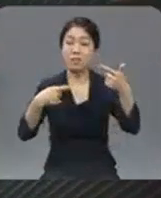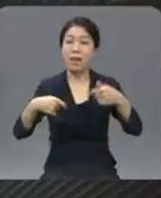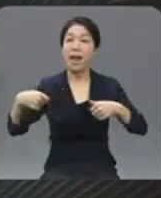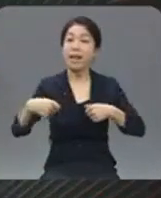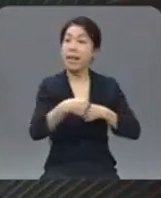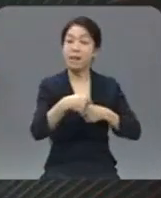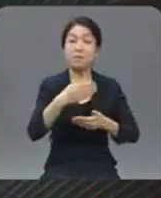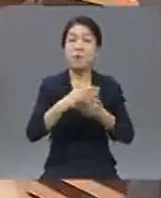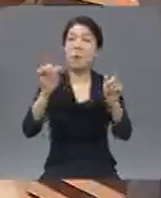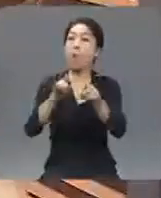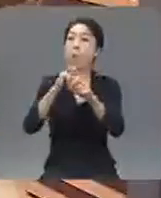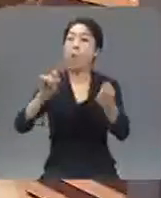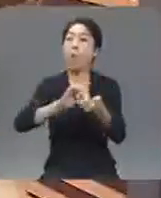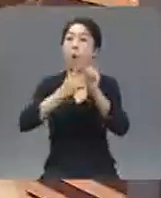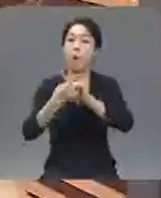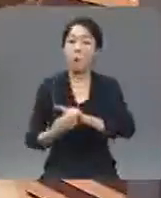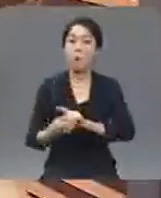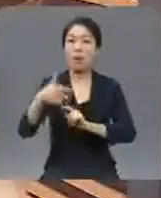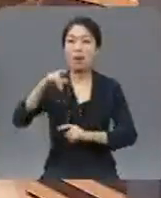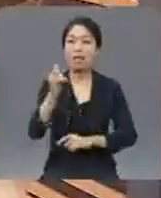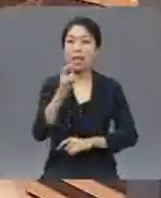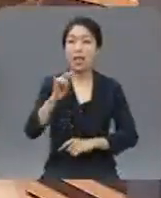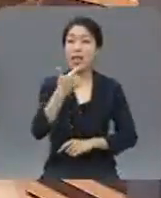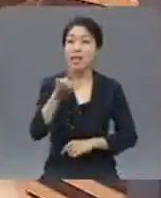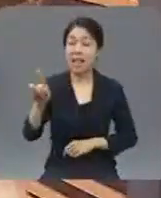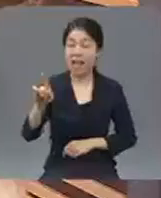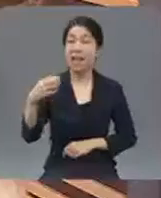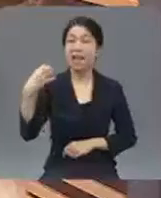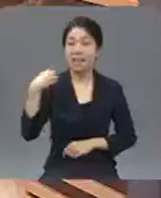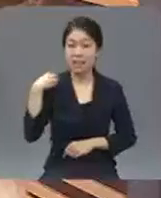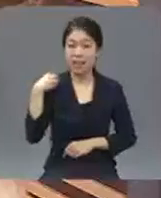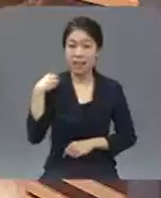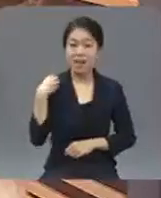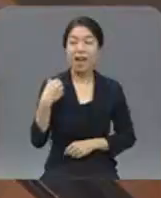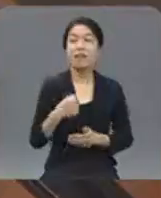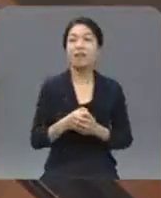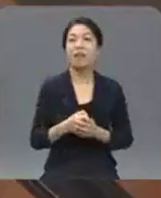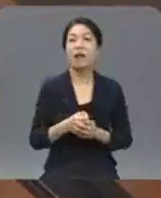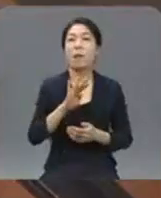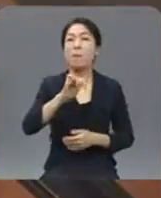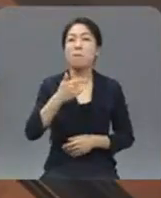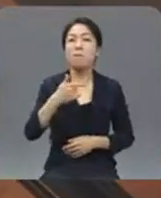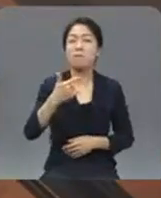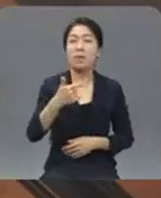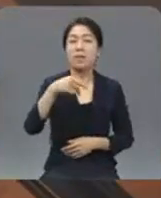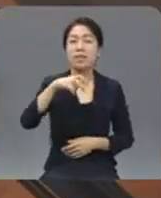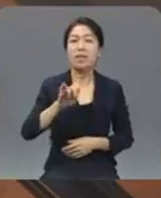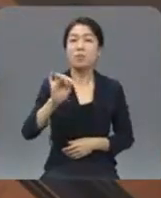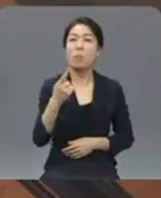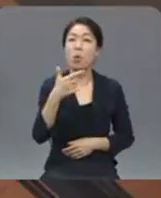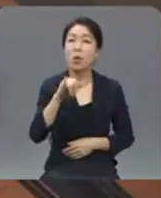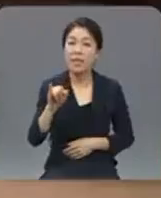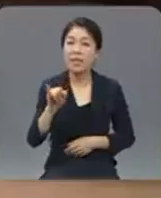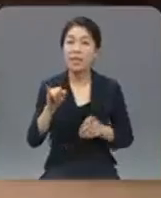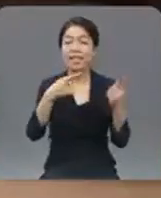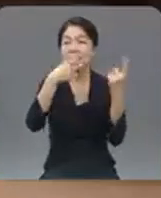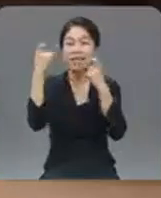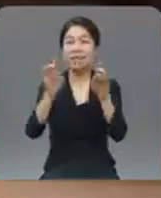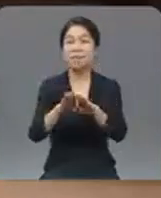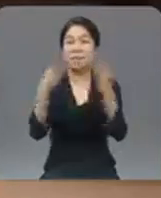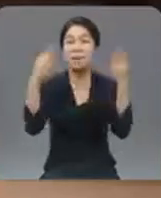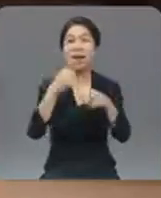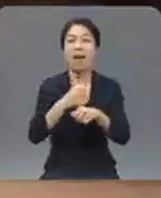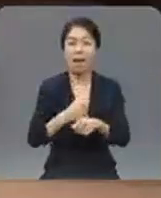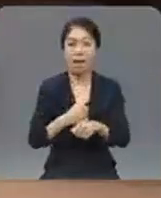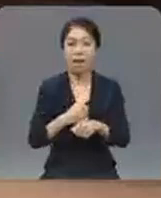첼리스트에서 지휘자로 변신한 장한나가 지휘하는 빈 심포니의 내한 공연이 개관 기념으로 개최됩니다 다목적